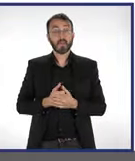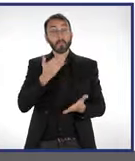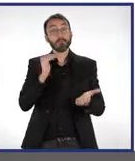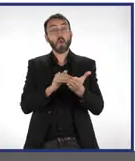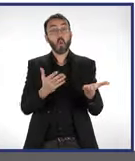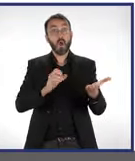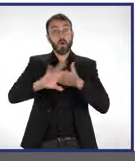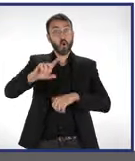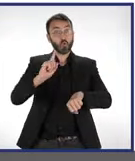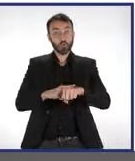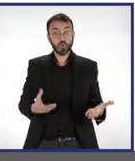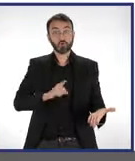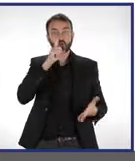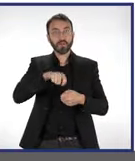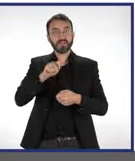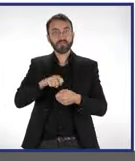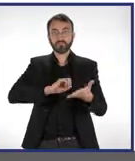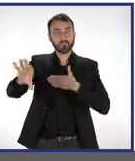il faut poster l'enveloppe le jour du test.